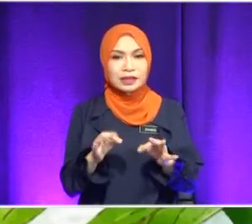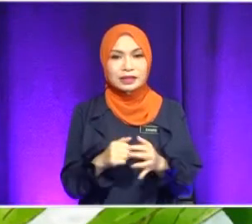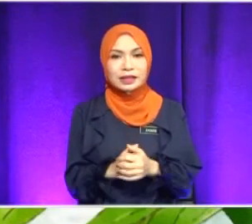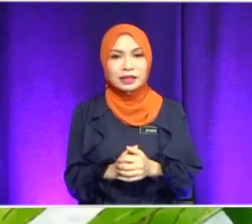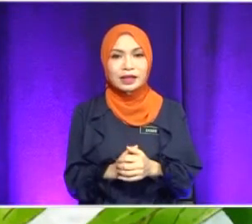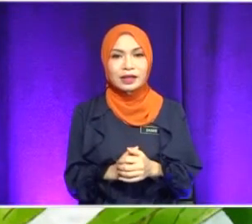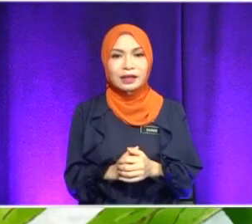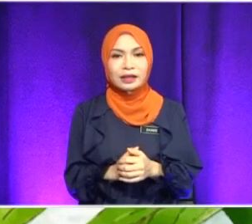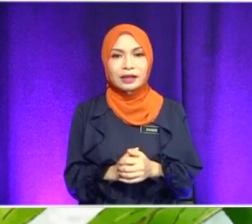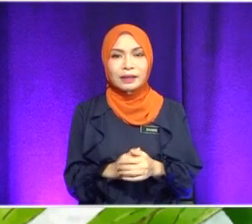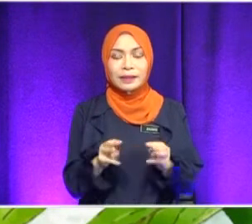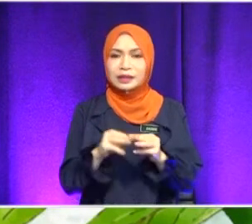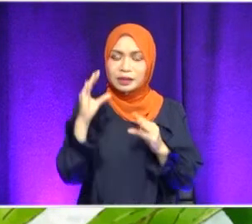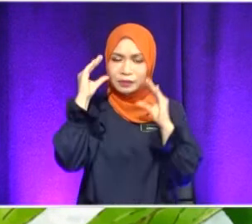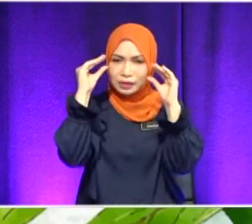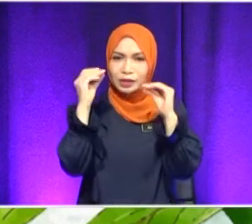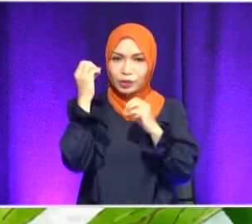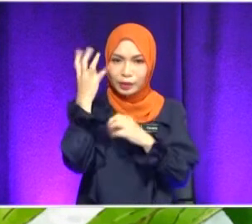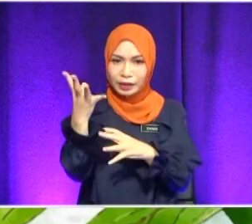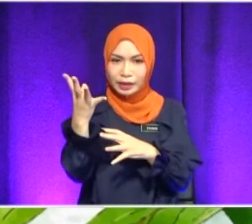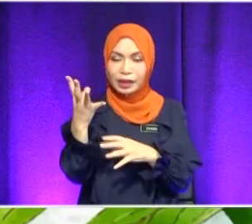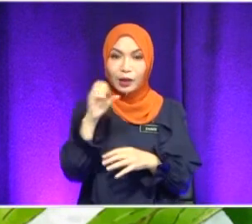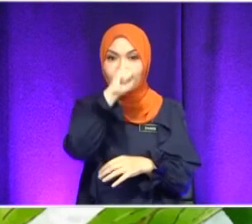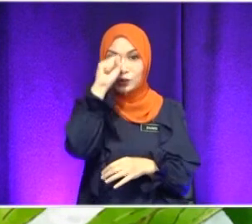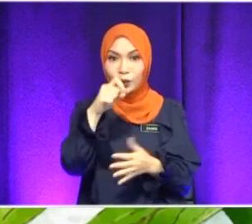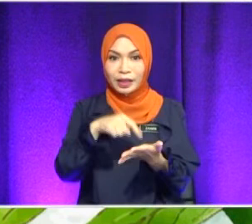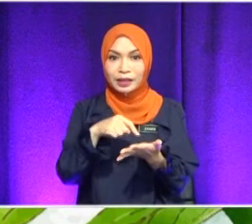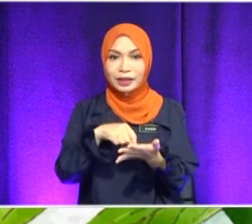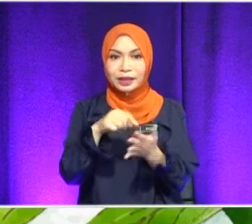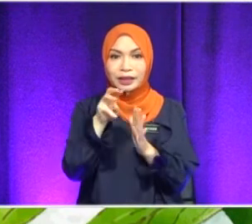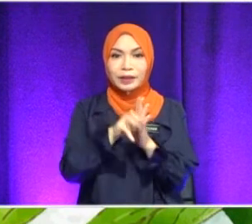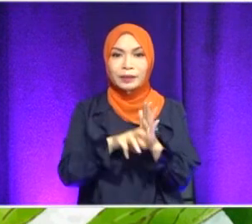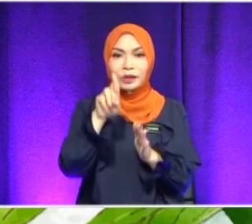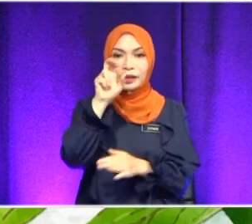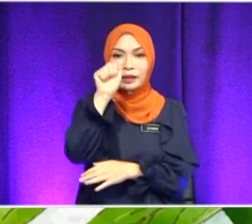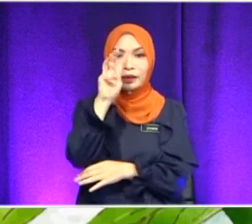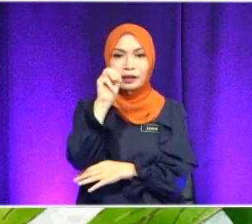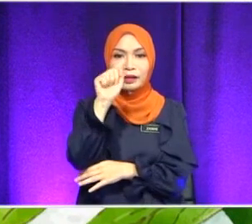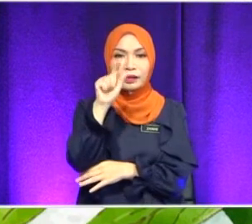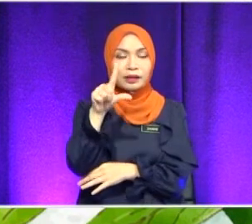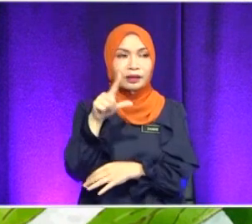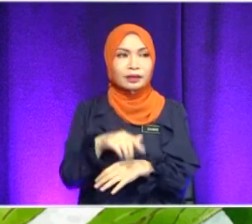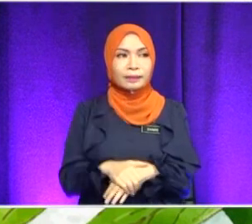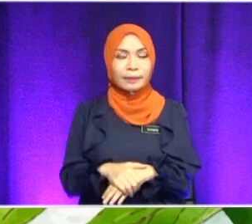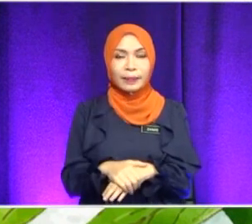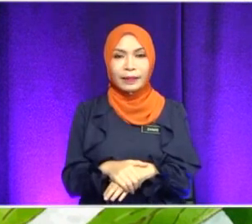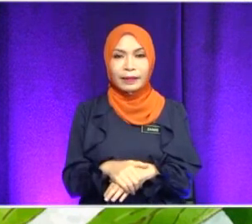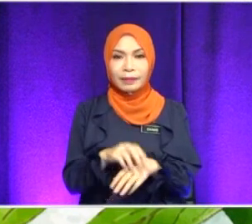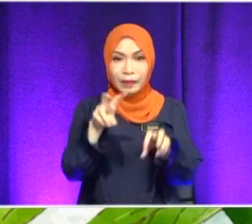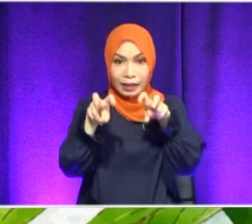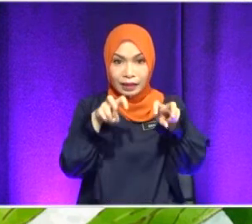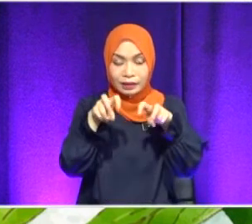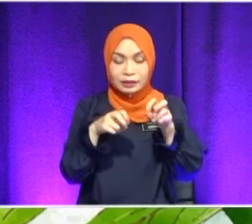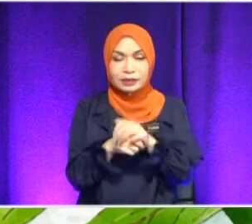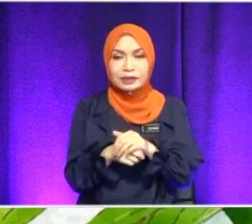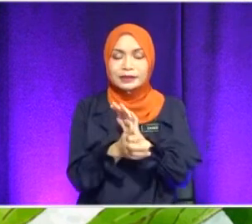meramal sebab-sebab pokok juga lalu dan pokok keren nih ditanam didalam palsu yang berisi tanah maknanya habitatnya